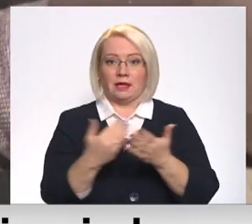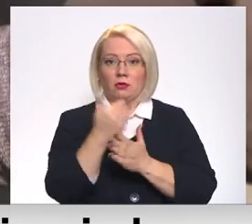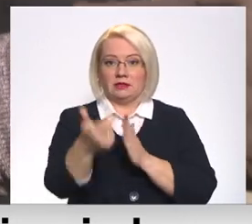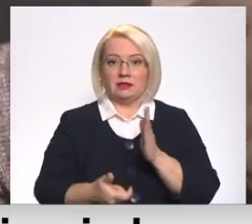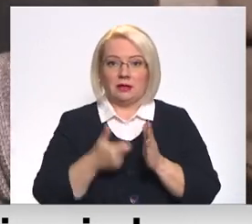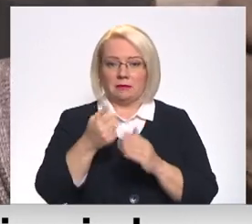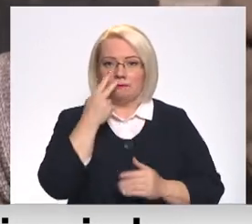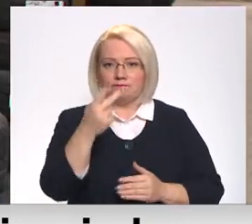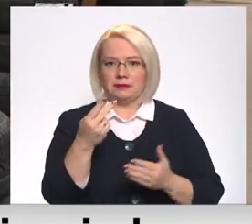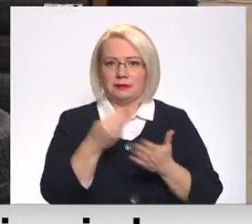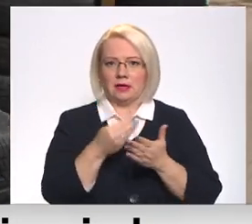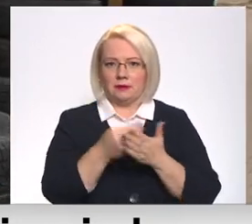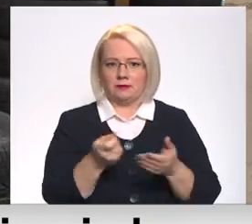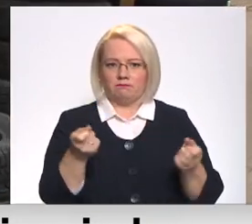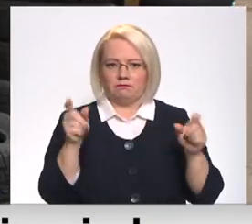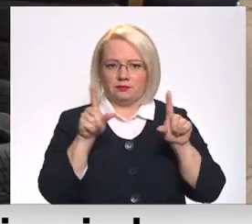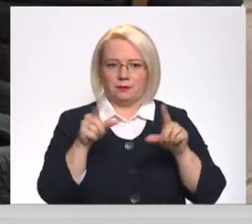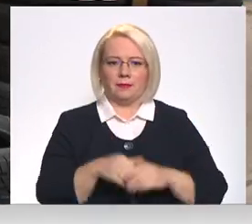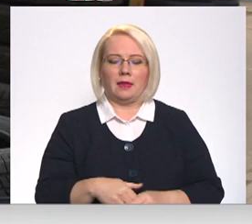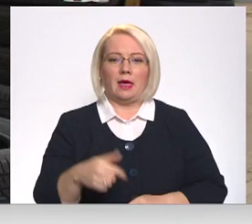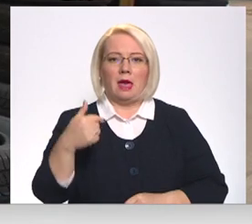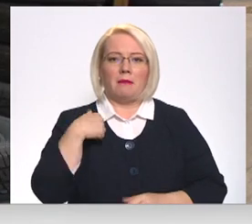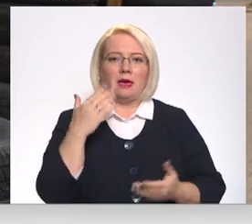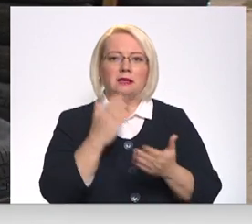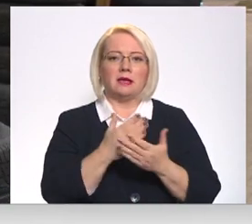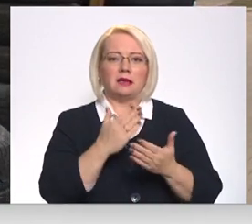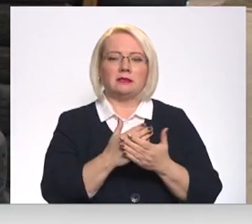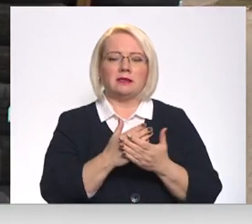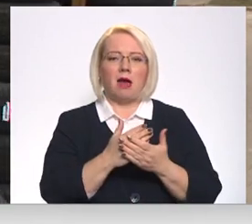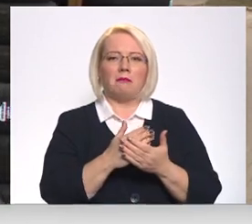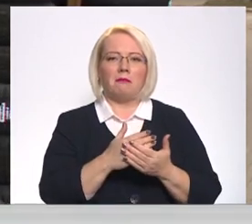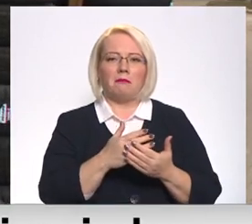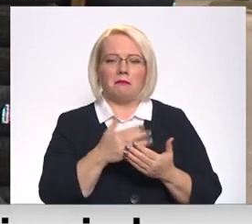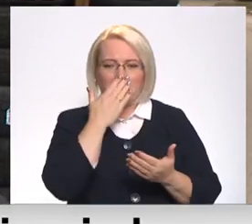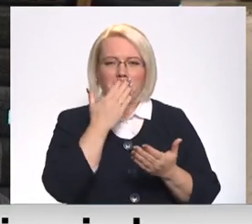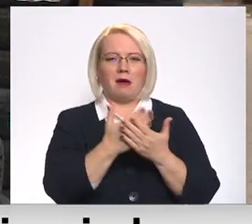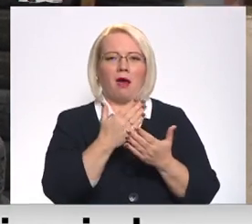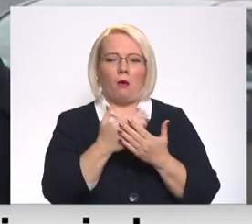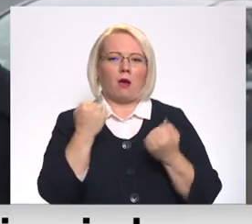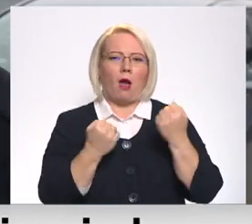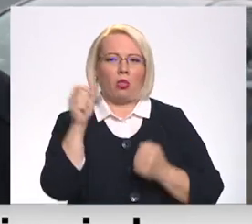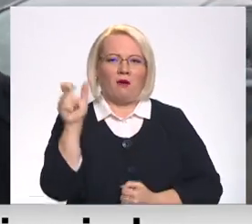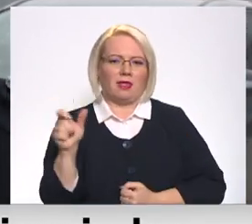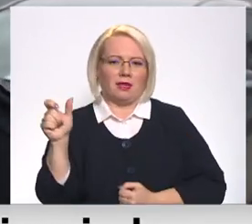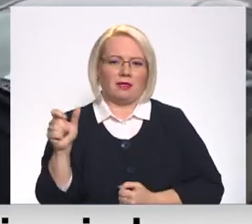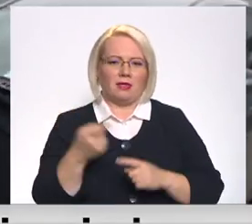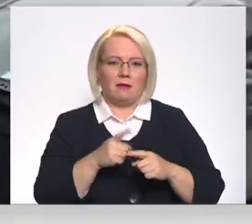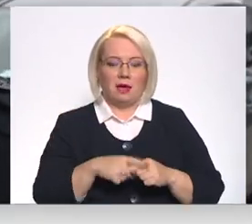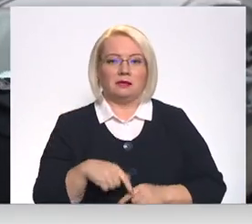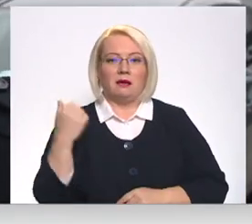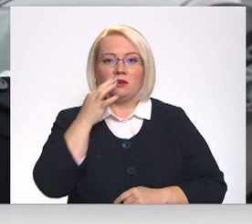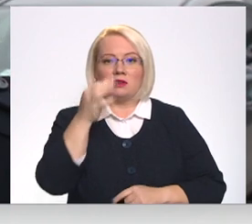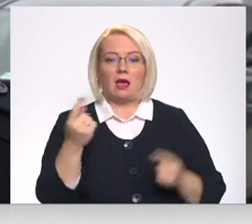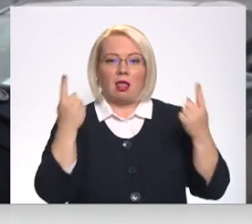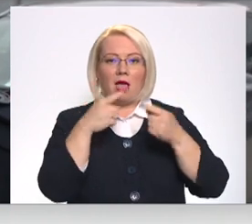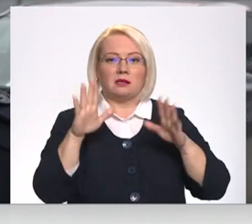pamana cenu kāpumu. Mēs esam priekšzīmīgi autovadītāji. Tāpēc mainam. Laiks paliek vien augstāks